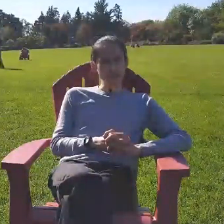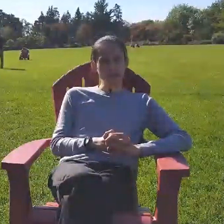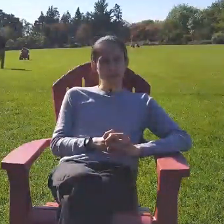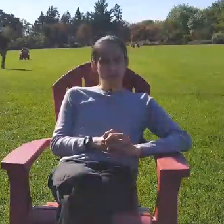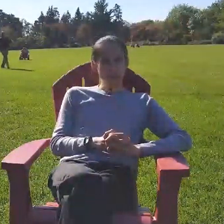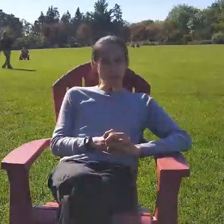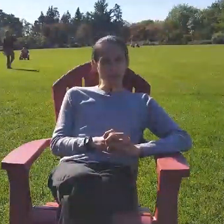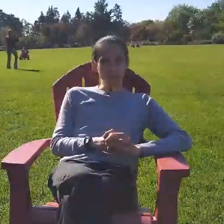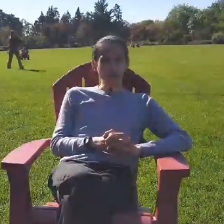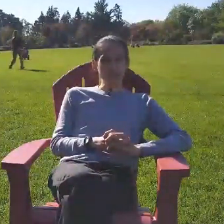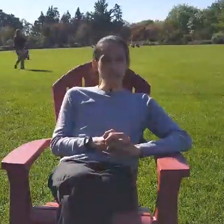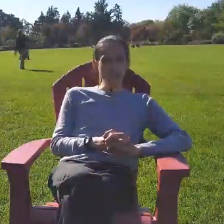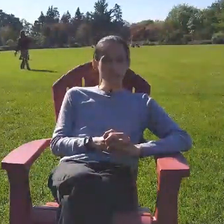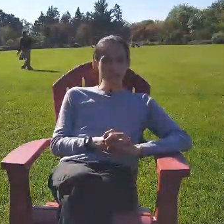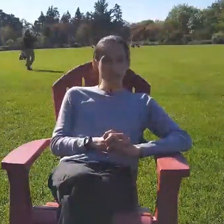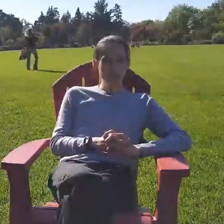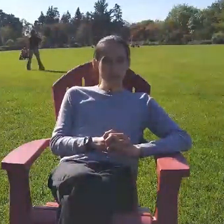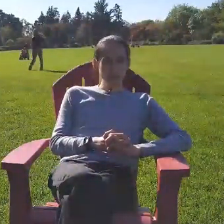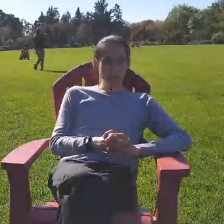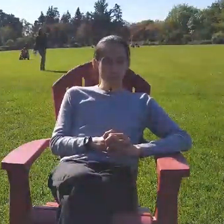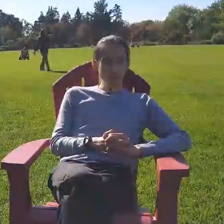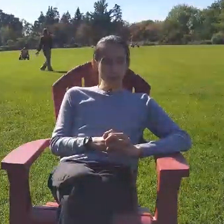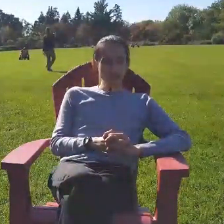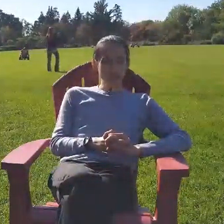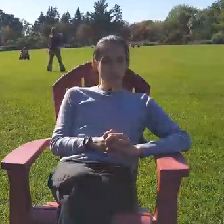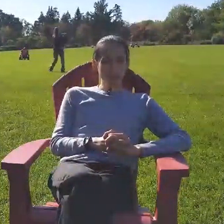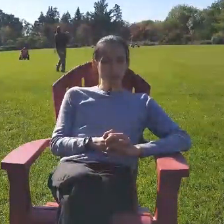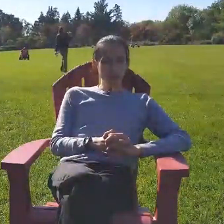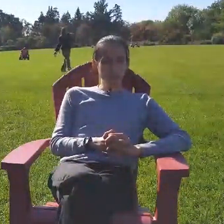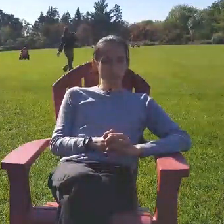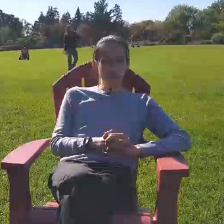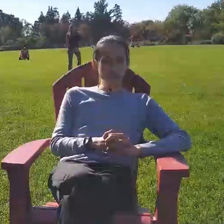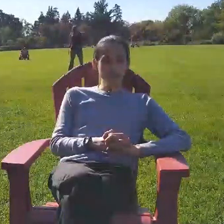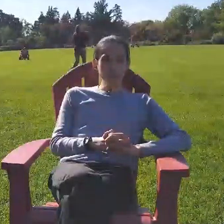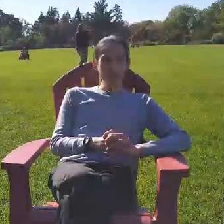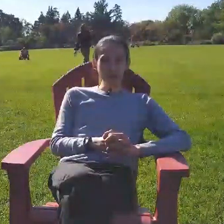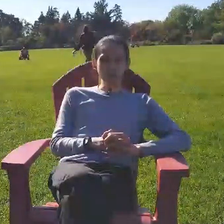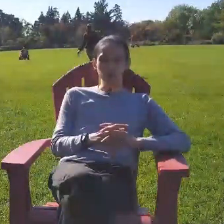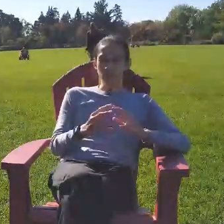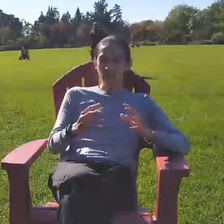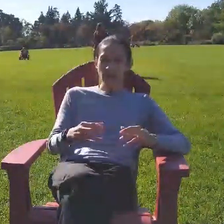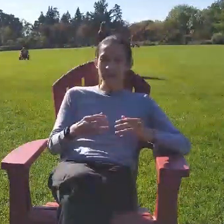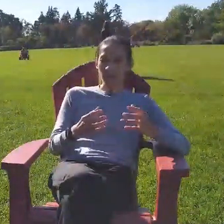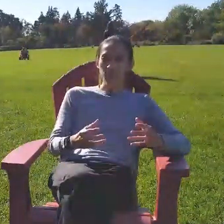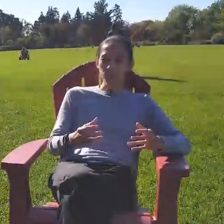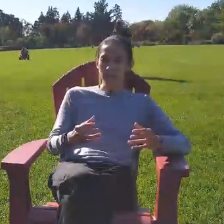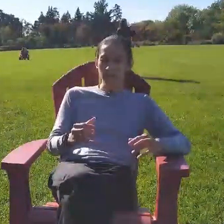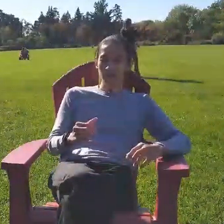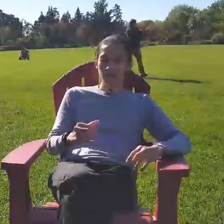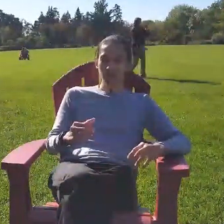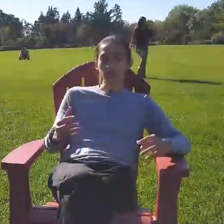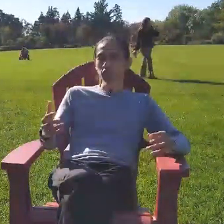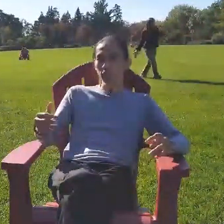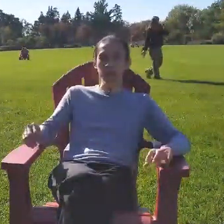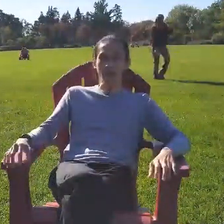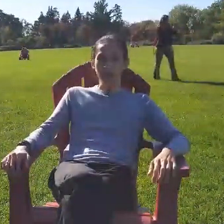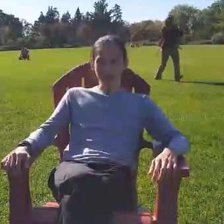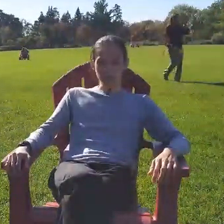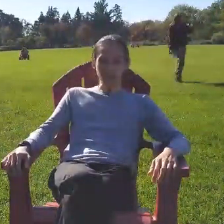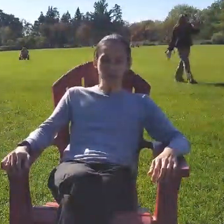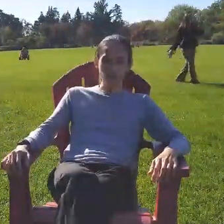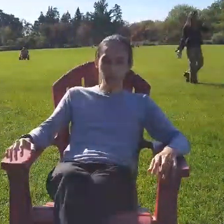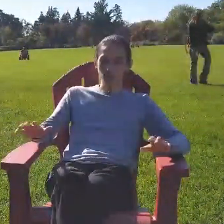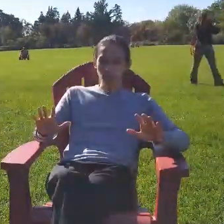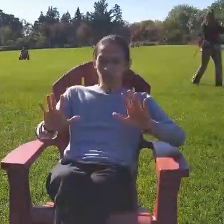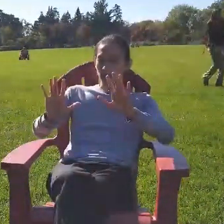2019 papan vibrasi ini bisa menjadi medium untuk merasakan musik melalui tubuh tubuh